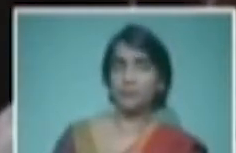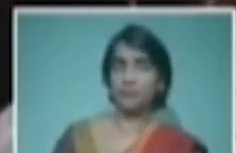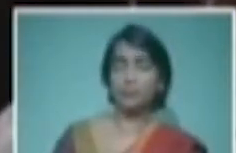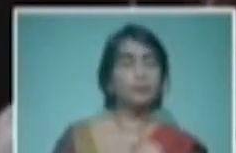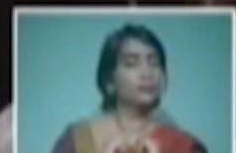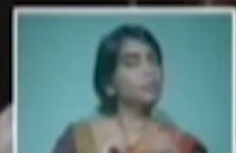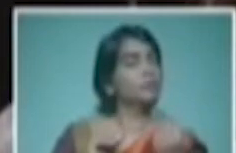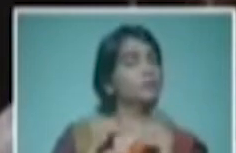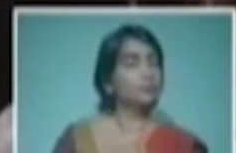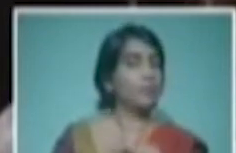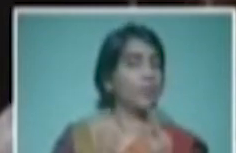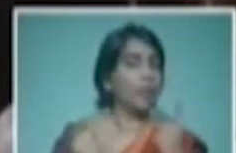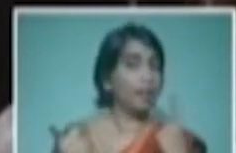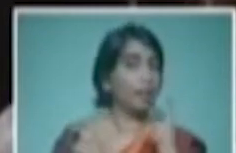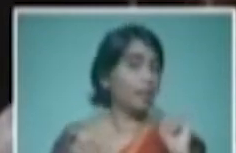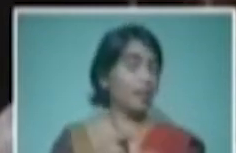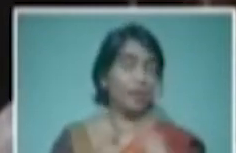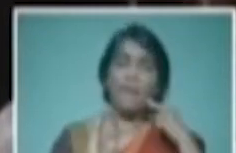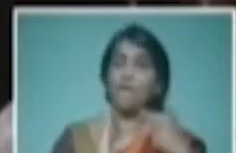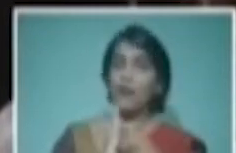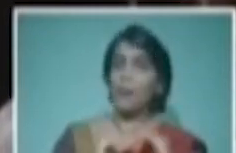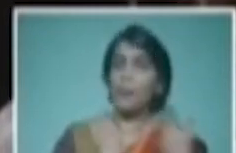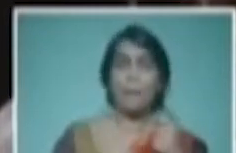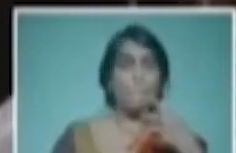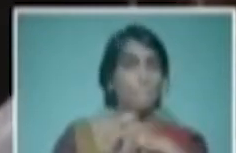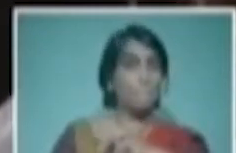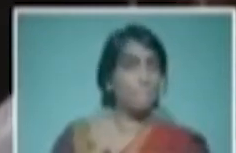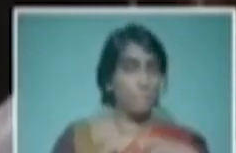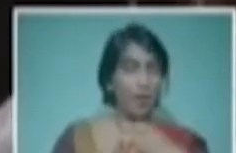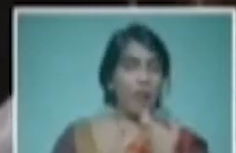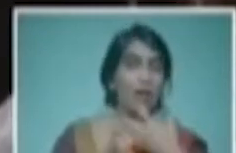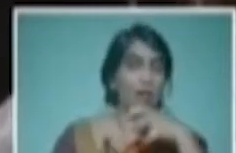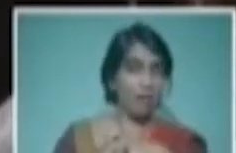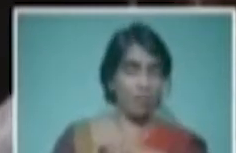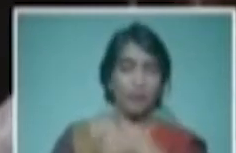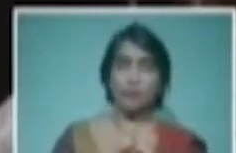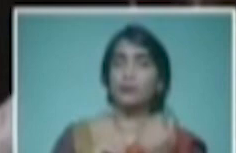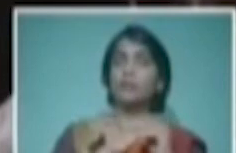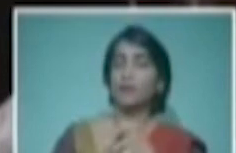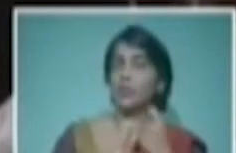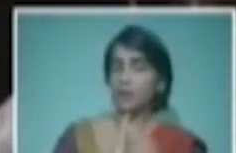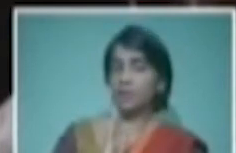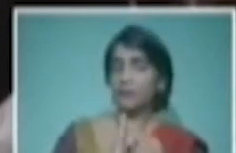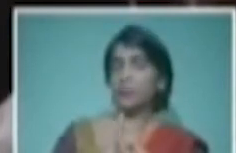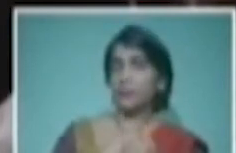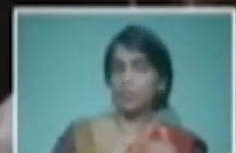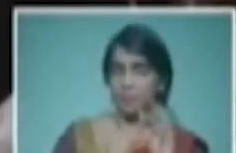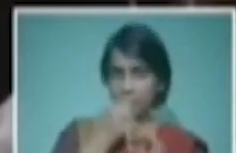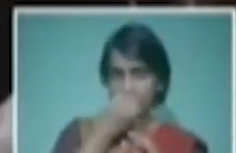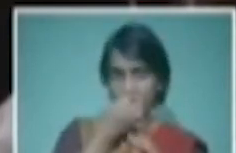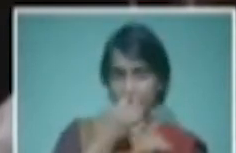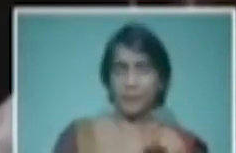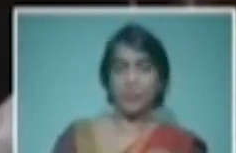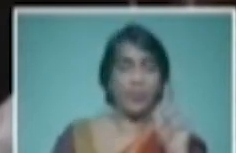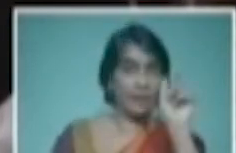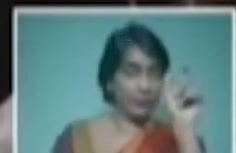බඳවා ගැනීමේ තරඟ විභාගයෙන් පස්සේ පළාත් කලාප මට්ටමින් බඳවා ගැනීමට අවශ්‍ය විදුලි දාහන කටයුතු කරනවා ඒ නිසා මේ